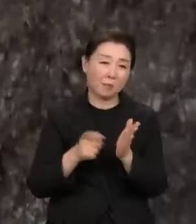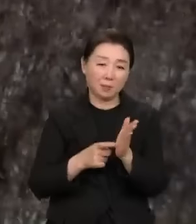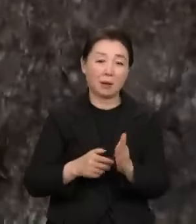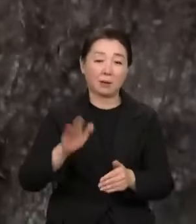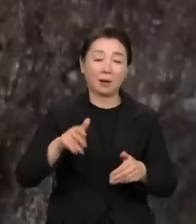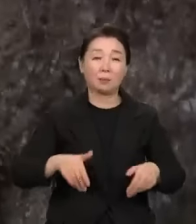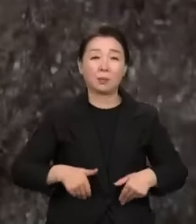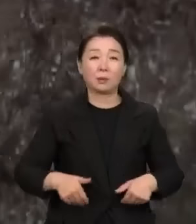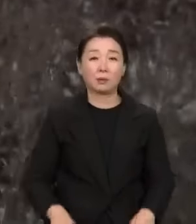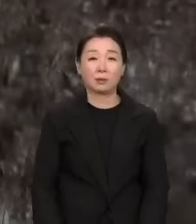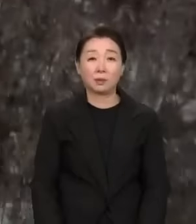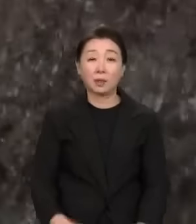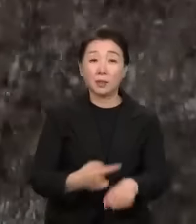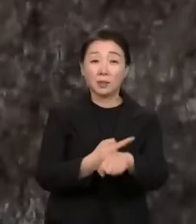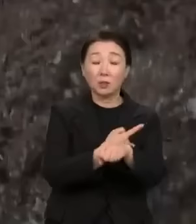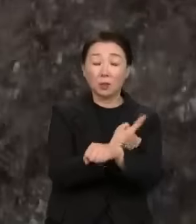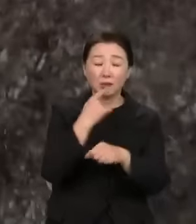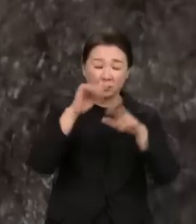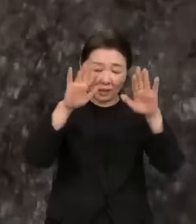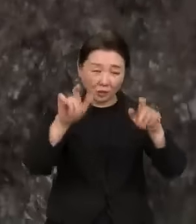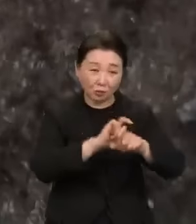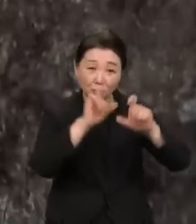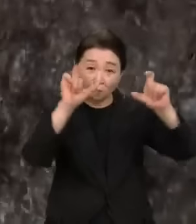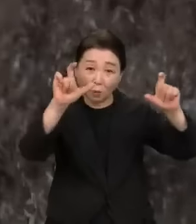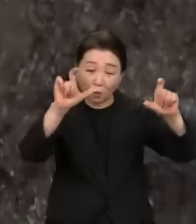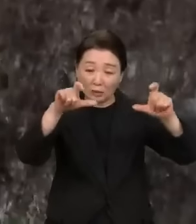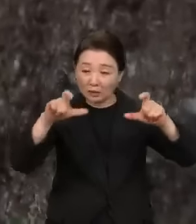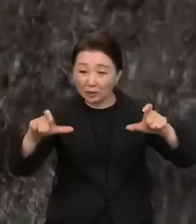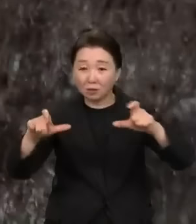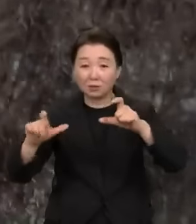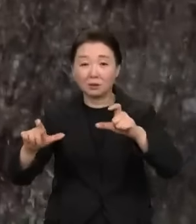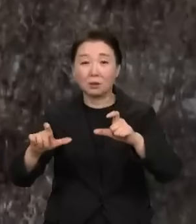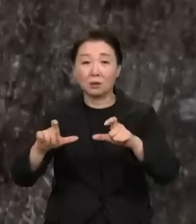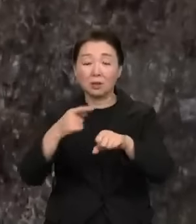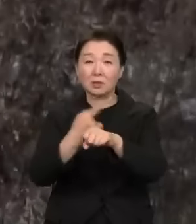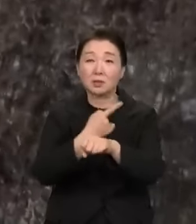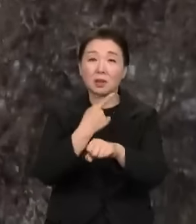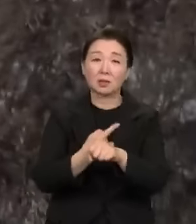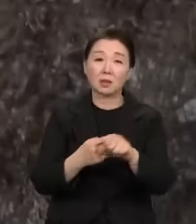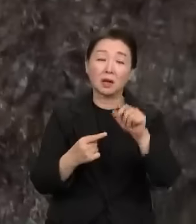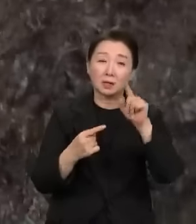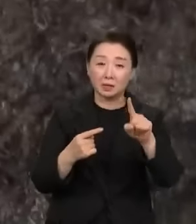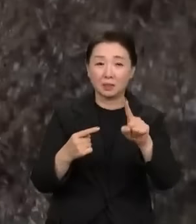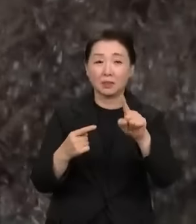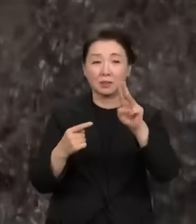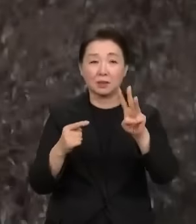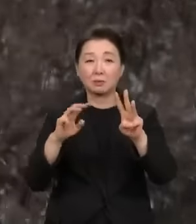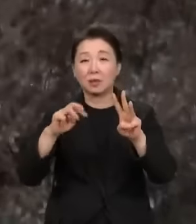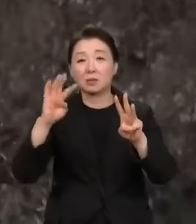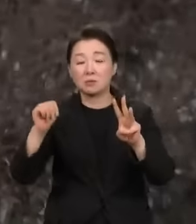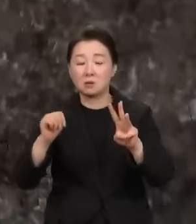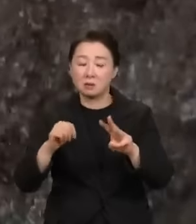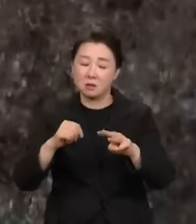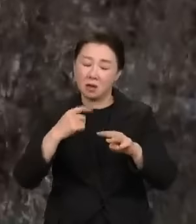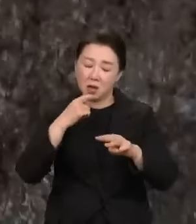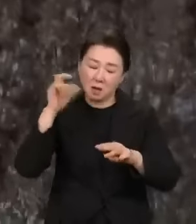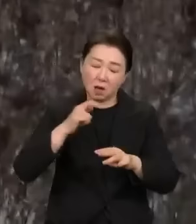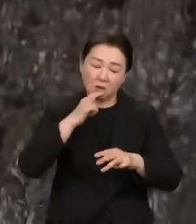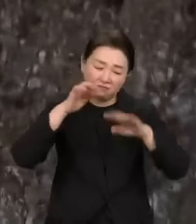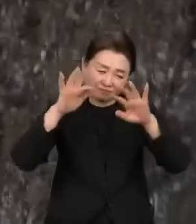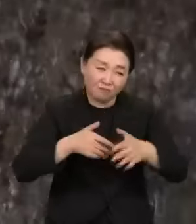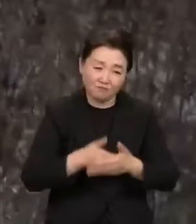서두르셔야겠고요. 이외에도 대설특보가 내려지는 지역에는 시간당 1에서 3cm의 강하고 무거운 눈이 내릴 수가